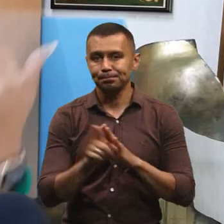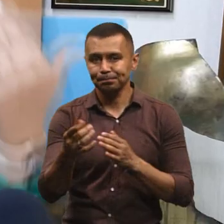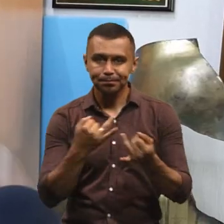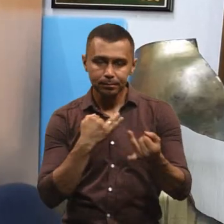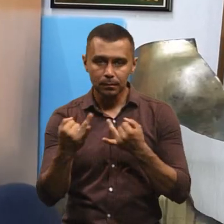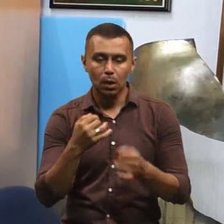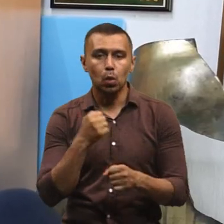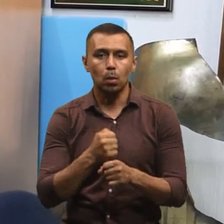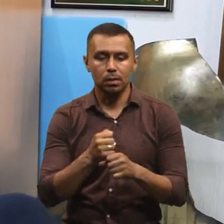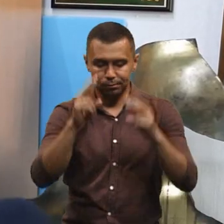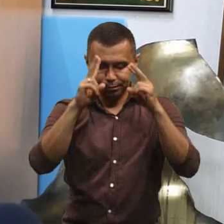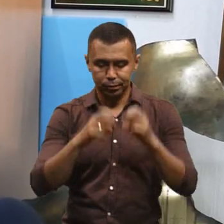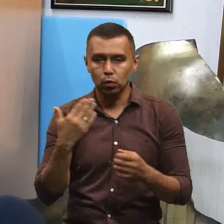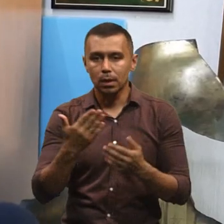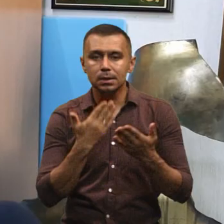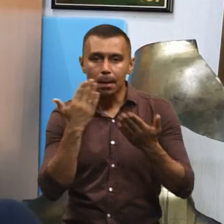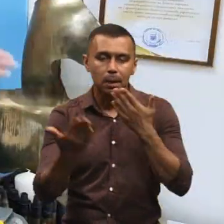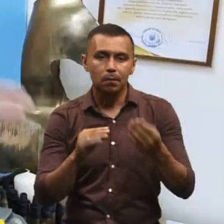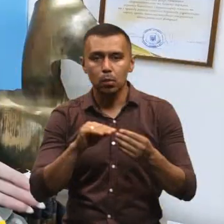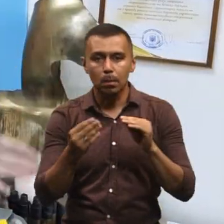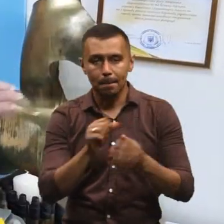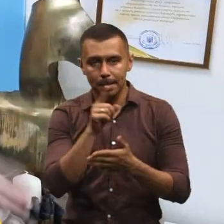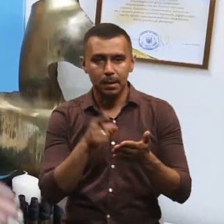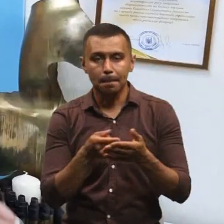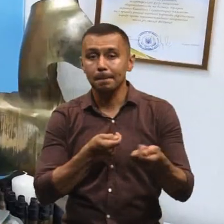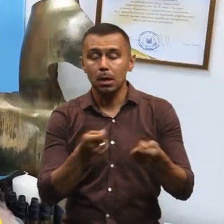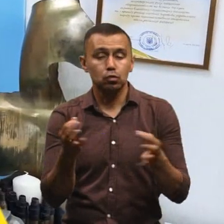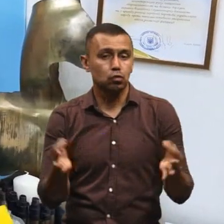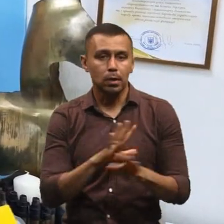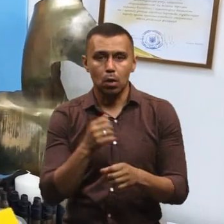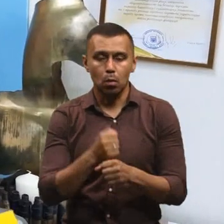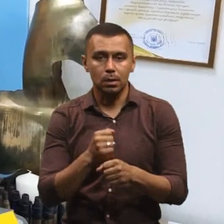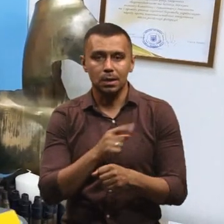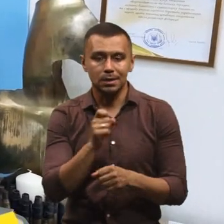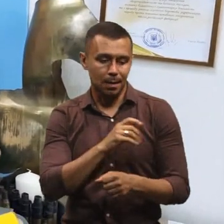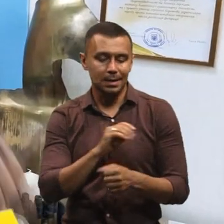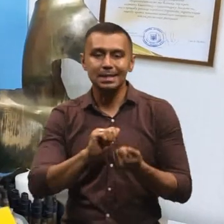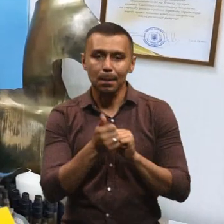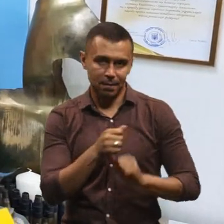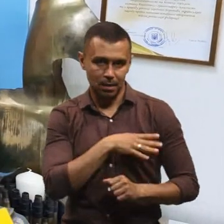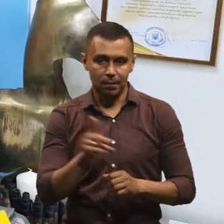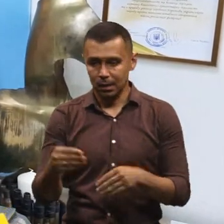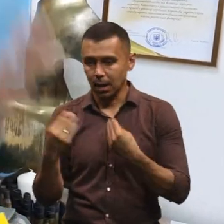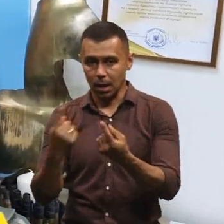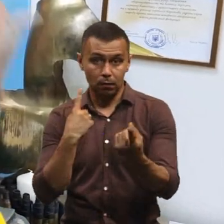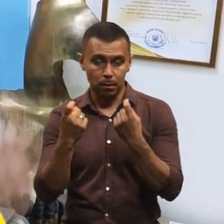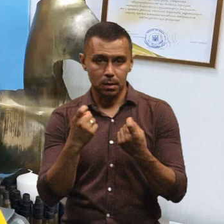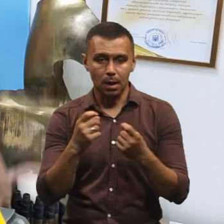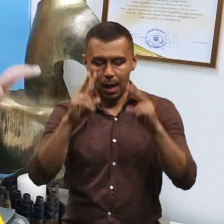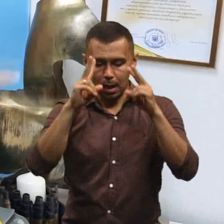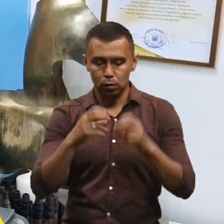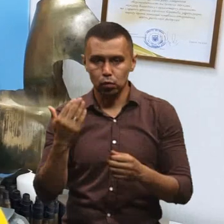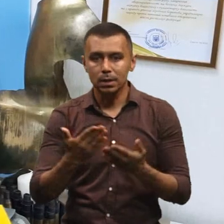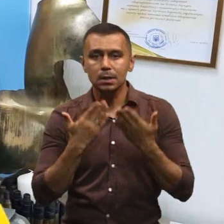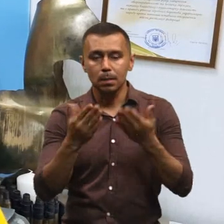тобто робити аналіз його Запитів проблем питань письменничок нічого не робить за ветерана тобто він надає йому інформацію аналізуючи